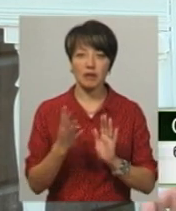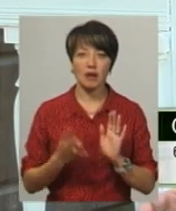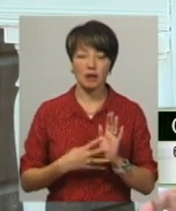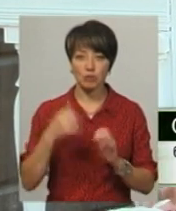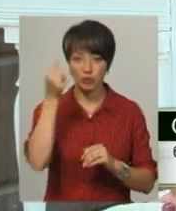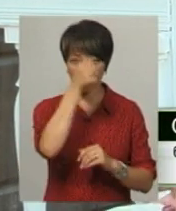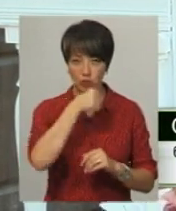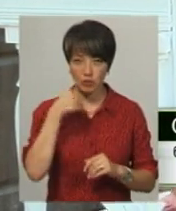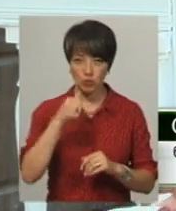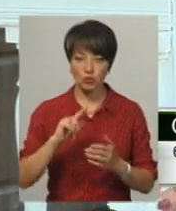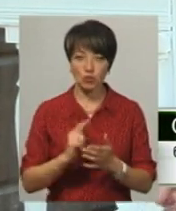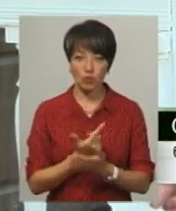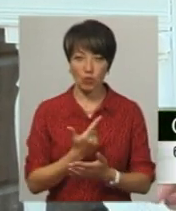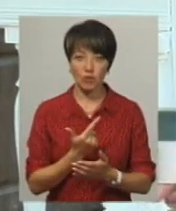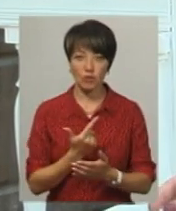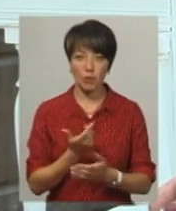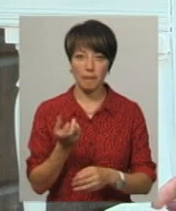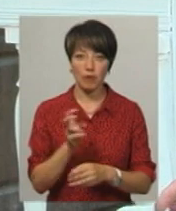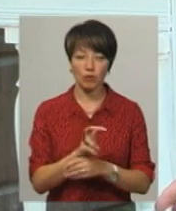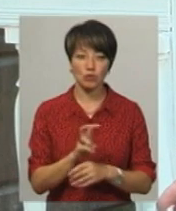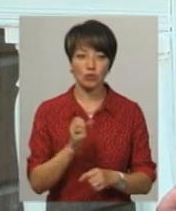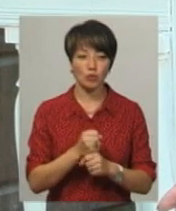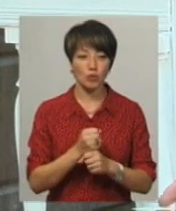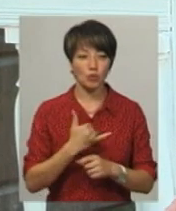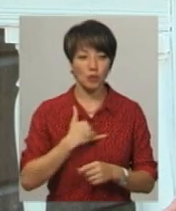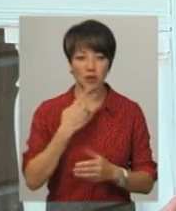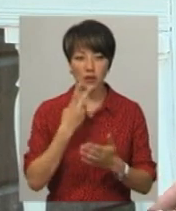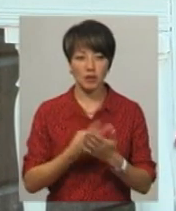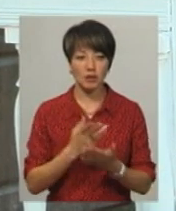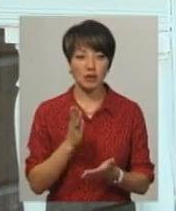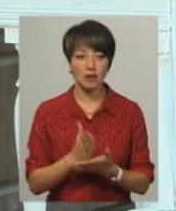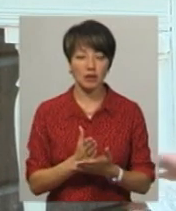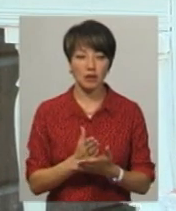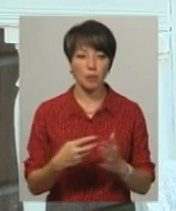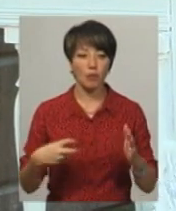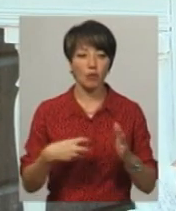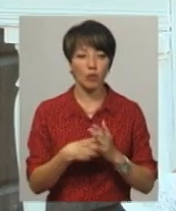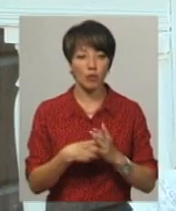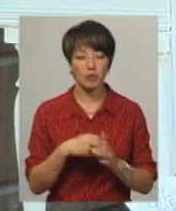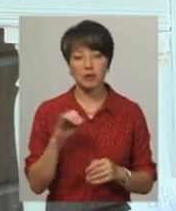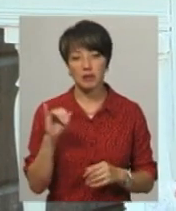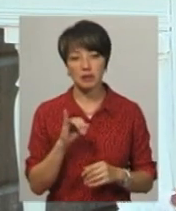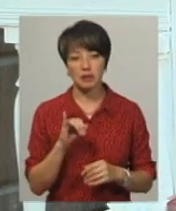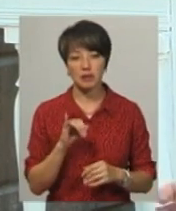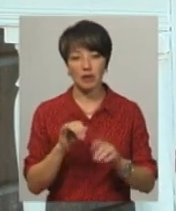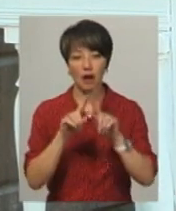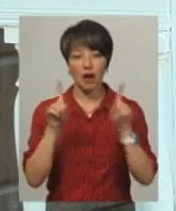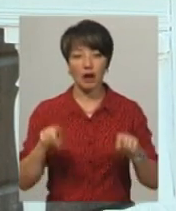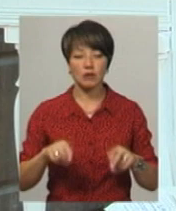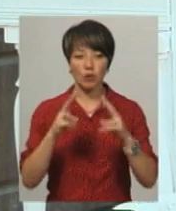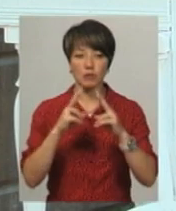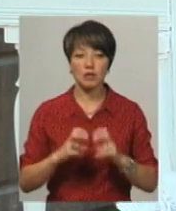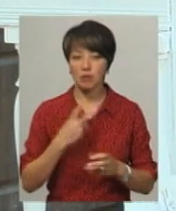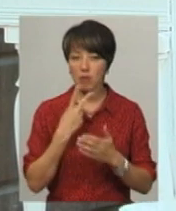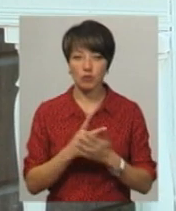21.05.19 році знов приходжу з роботи, мене бачу, стоїть пломба і акт обстеження, бачу,